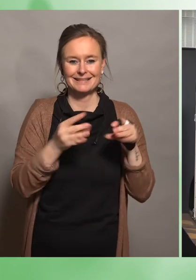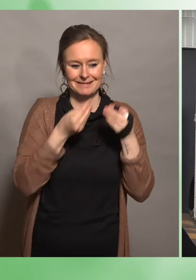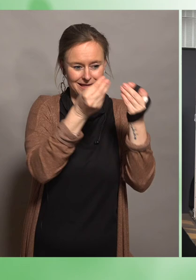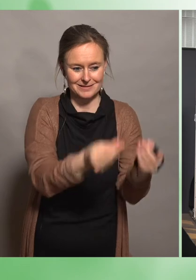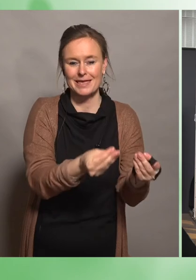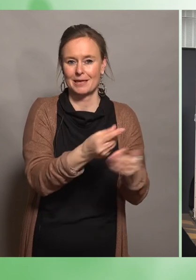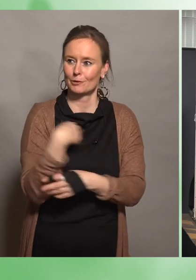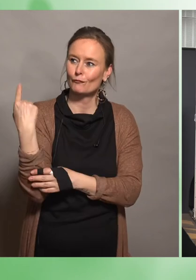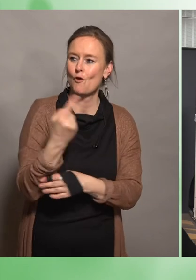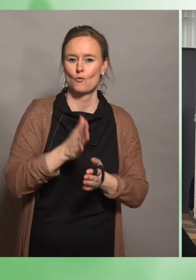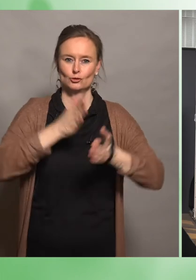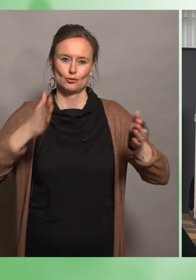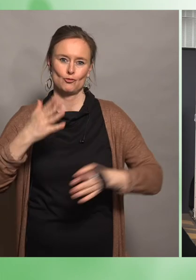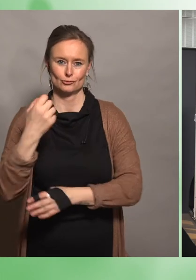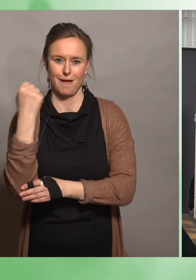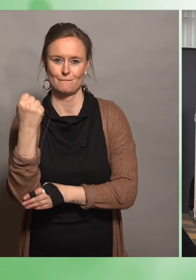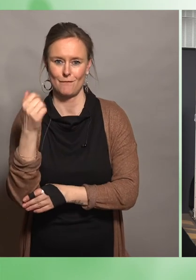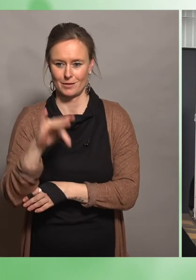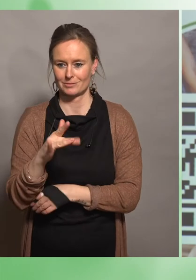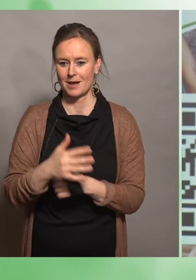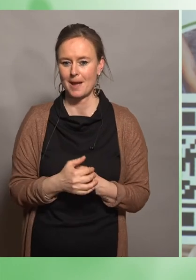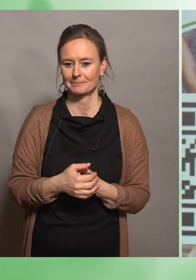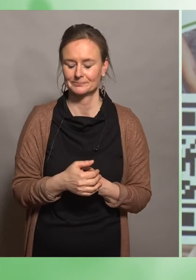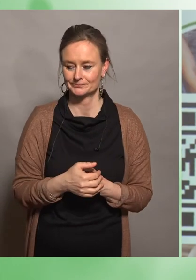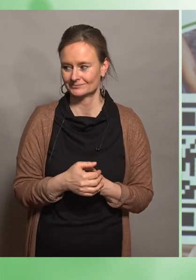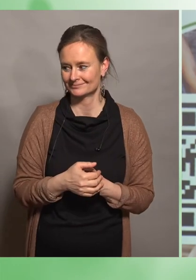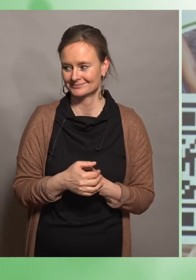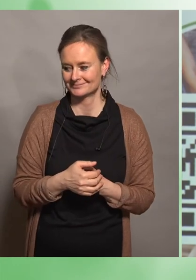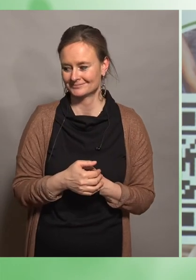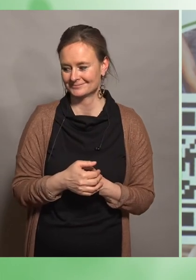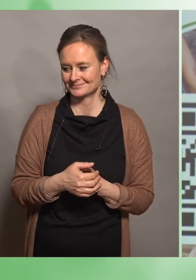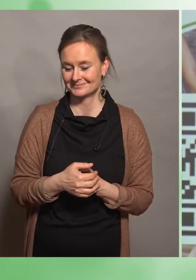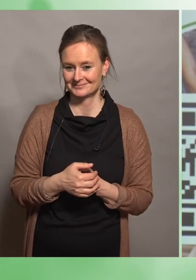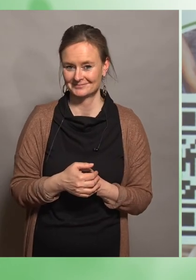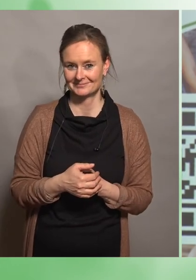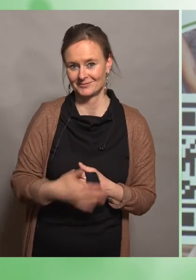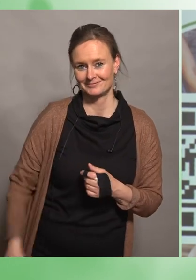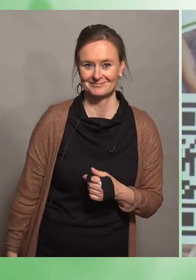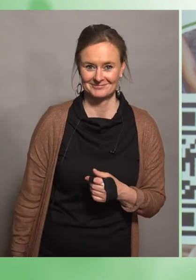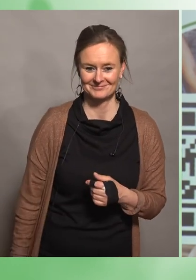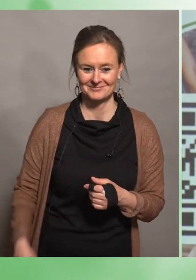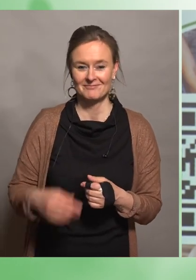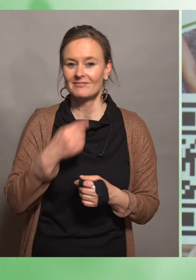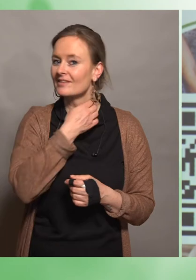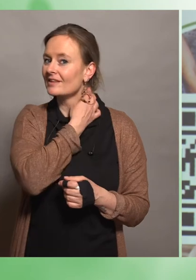Danke, Landesrat. Es ist jetzt auch ganz konkret an Sie eine Frage gleich reingekommen. Gibt es Pläne oder vielleicht schon Projekte im